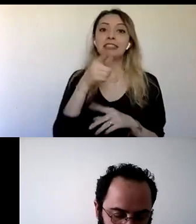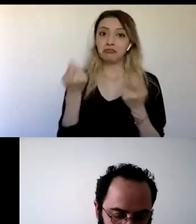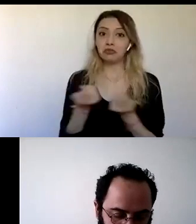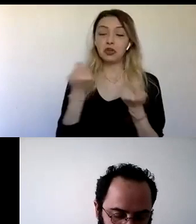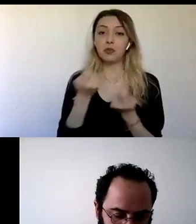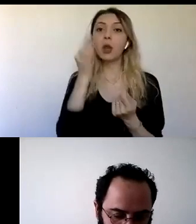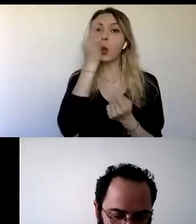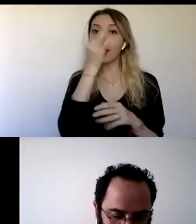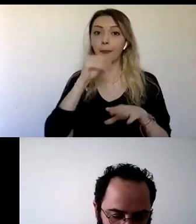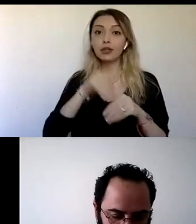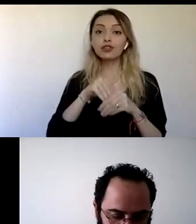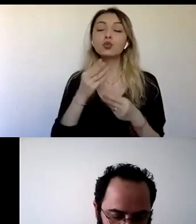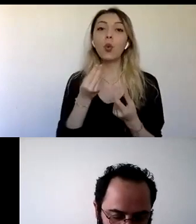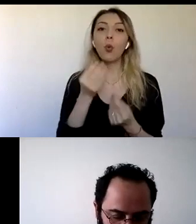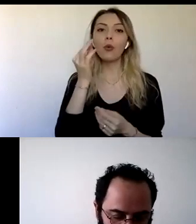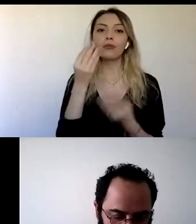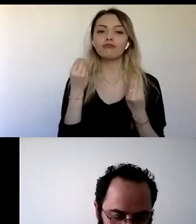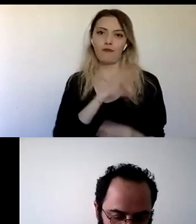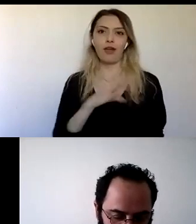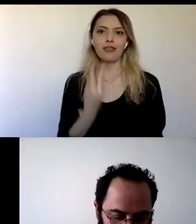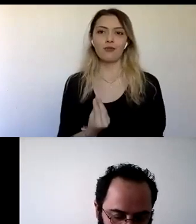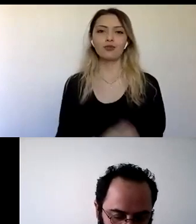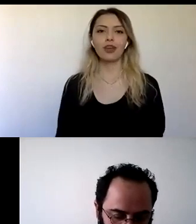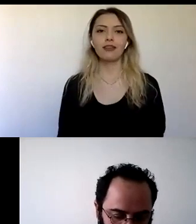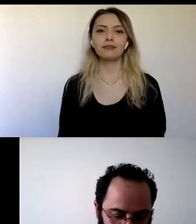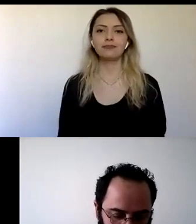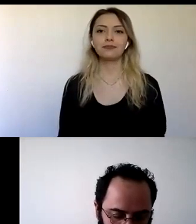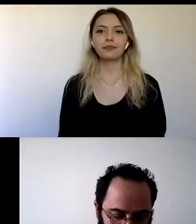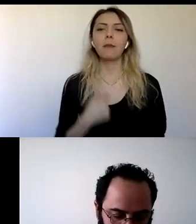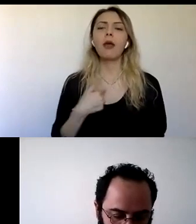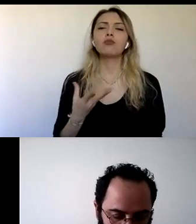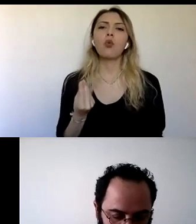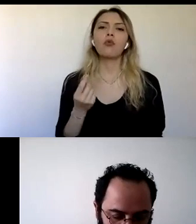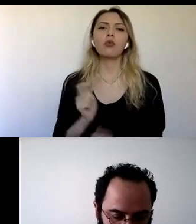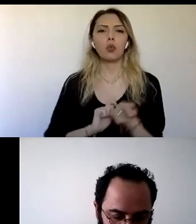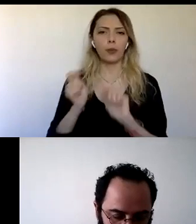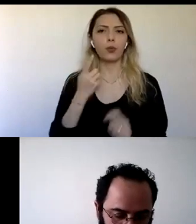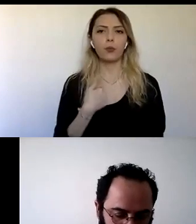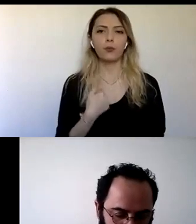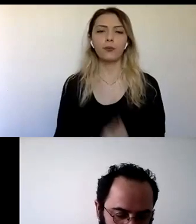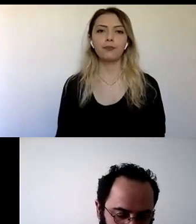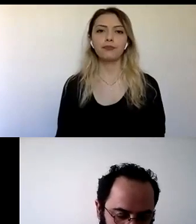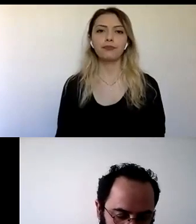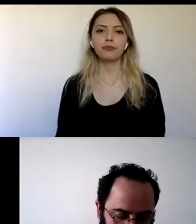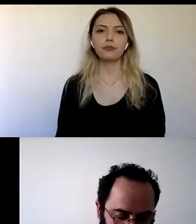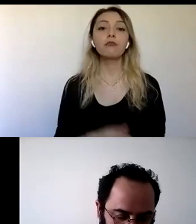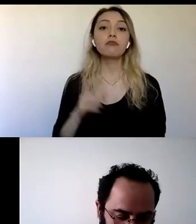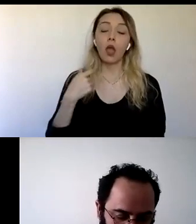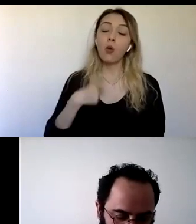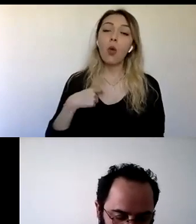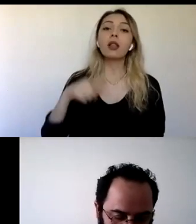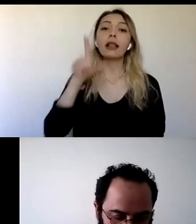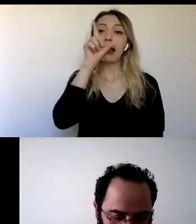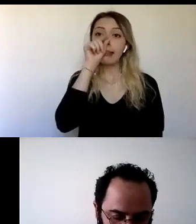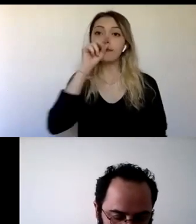takım şeyler faydasını göreceğinize eminim. Ben birçok şeyde kullanmaya çalışıyorum bunu. Özellikle Twitter taraması için